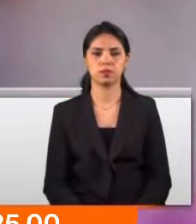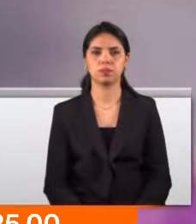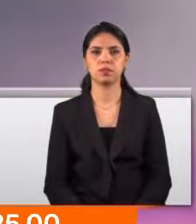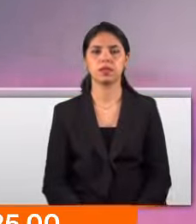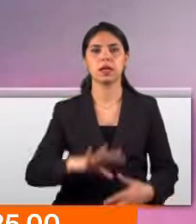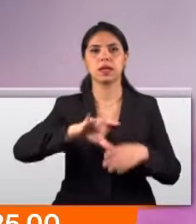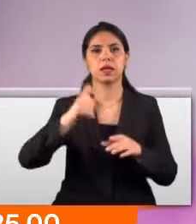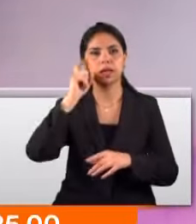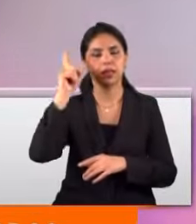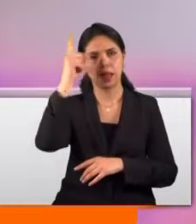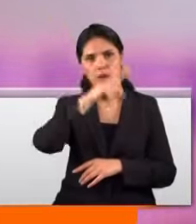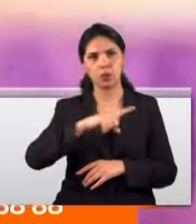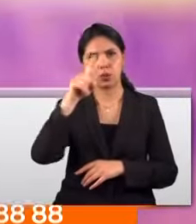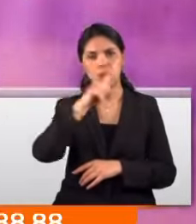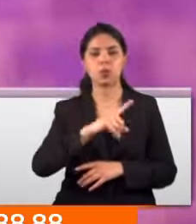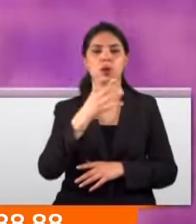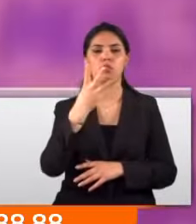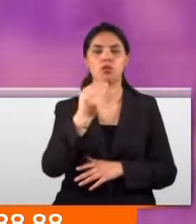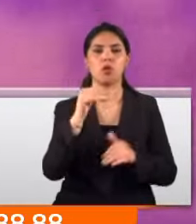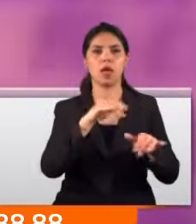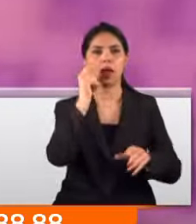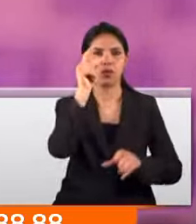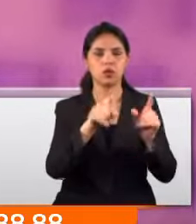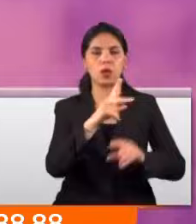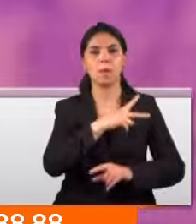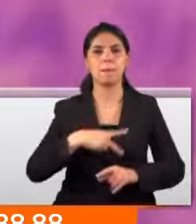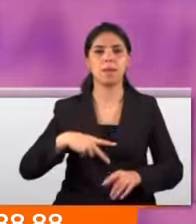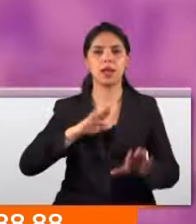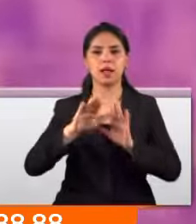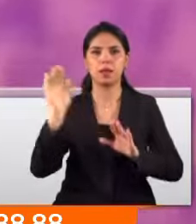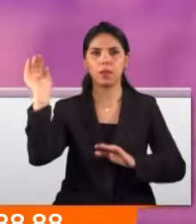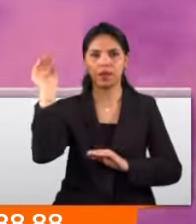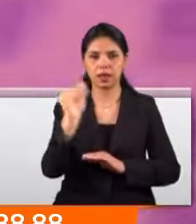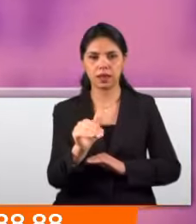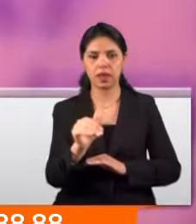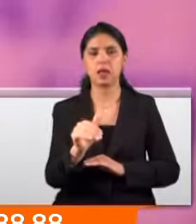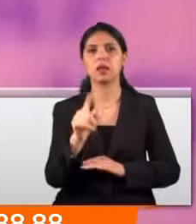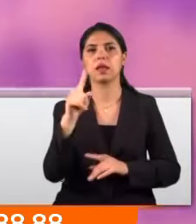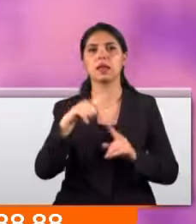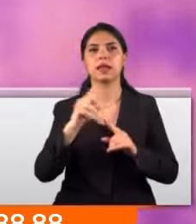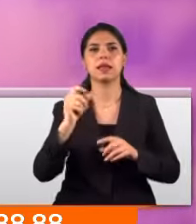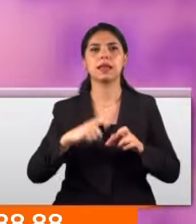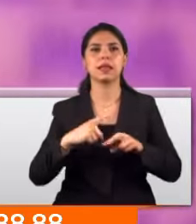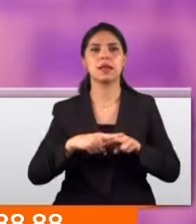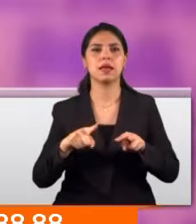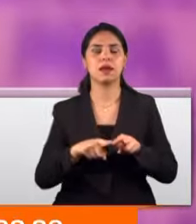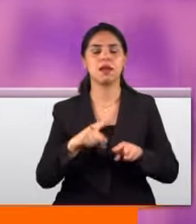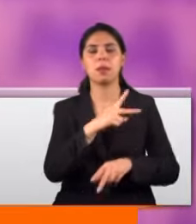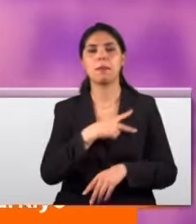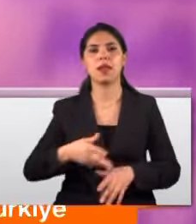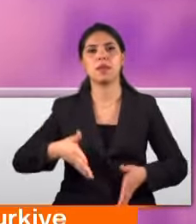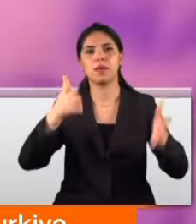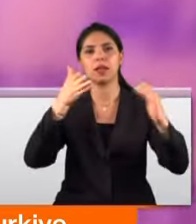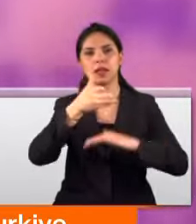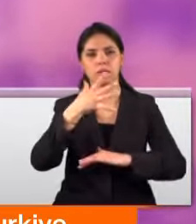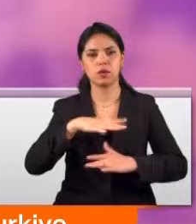Yolsuzluk iddiaları sebebiyle yüzlerce protestocu belediyenin kapısına dayandı. Tiran belediye binasına girmeye çalıştı.